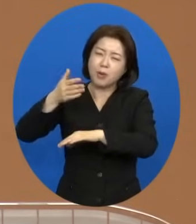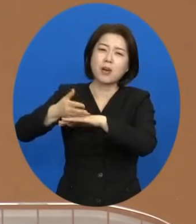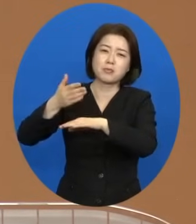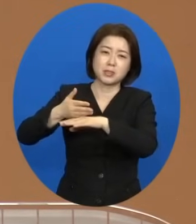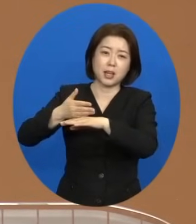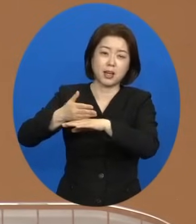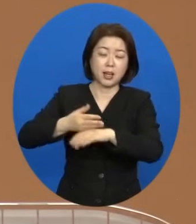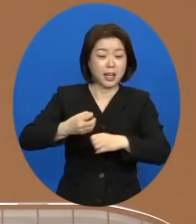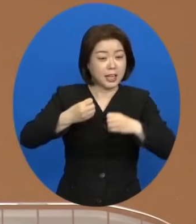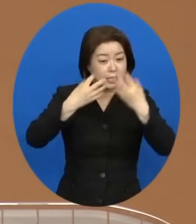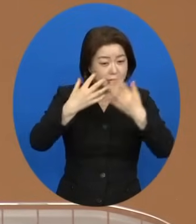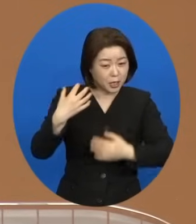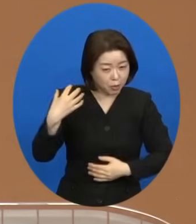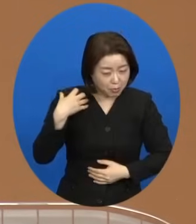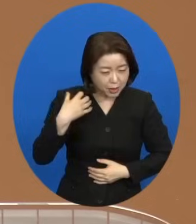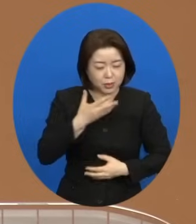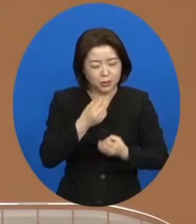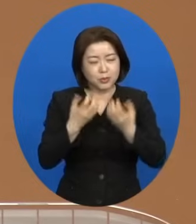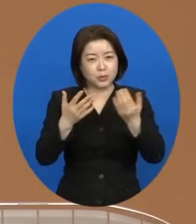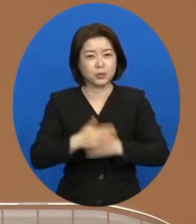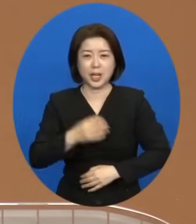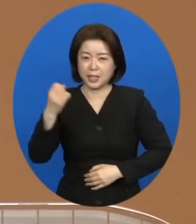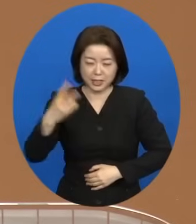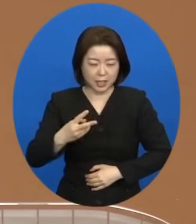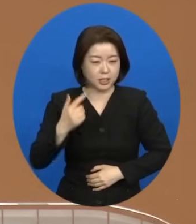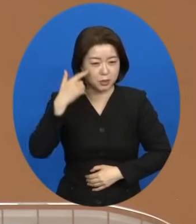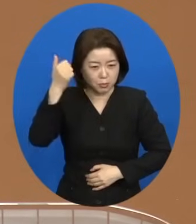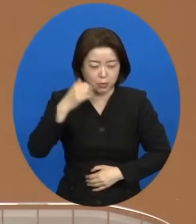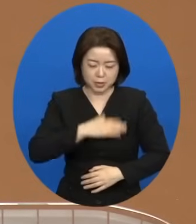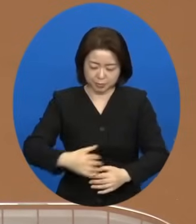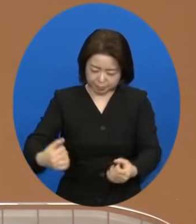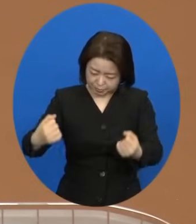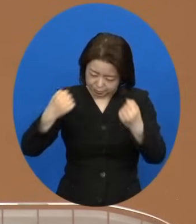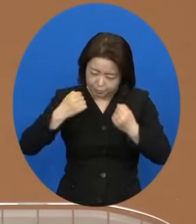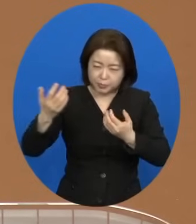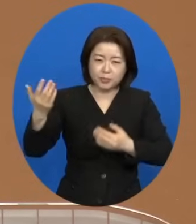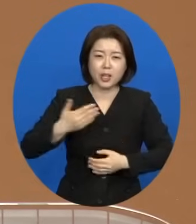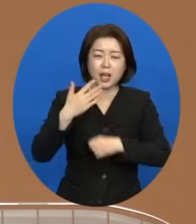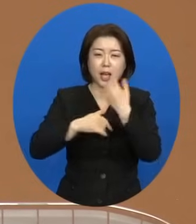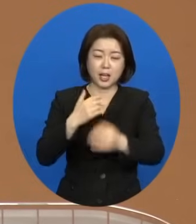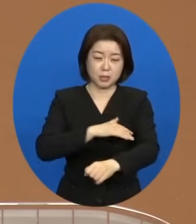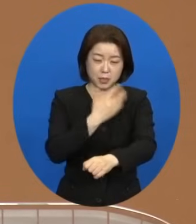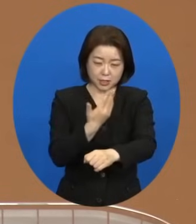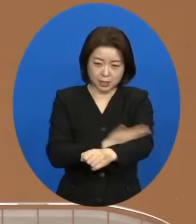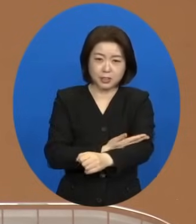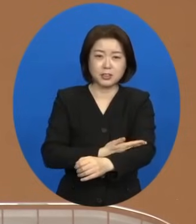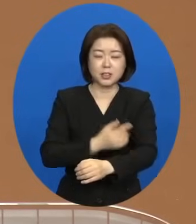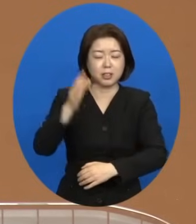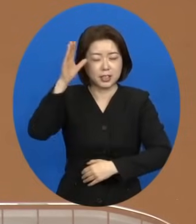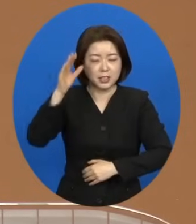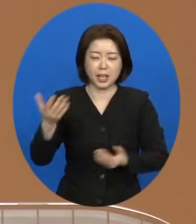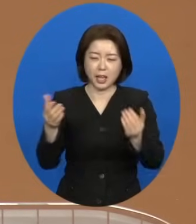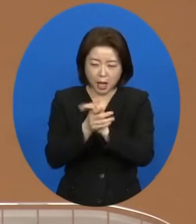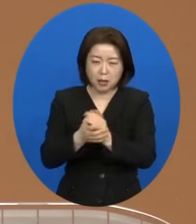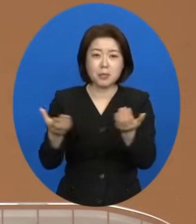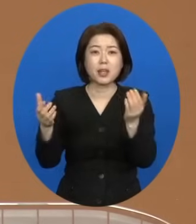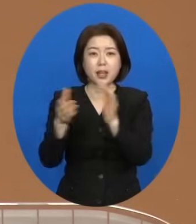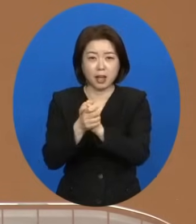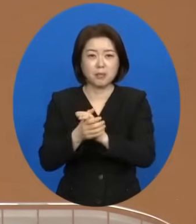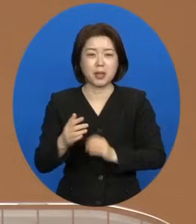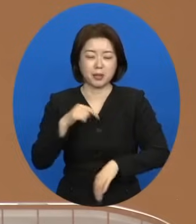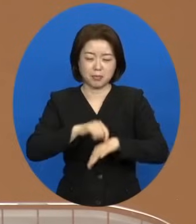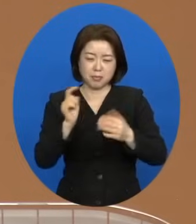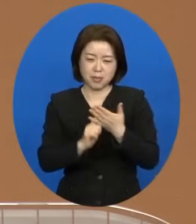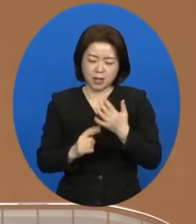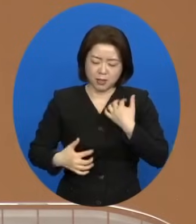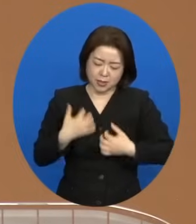맡으신 것 축하해요 또다시 목사님에게 강건함을 주실 하나님의 능력을 기대합니다 아멘이 아멘 마음에 기쁨이